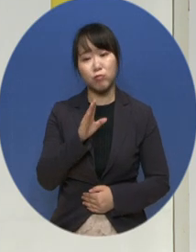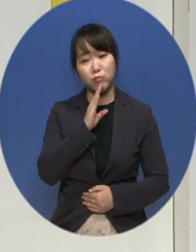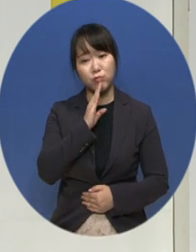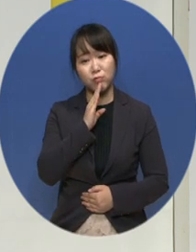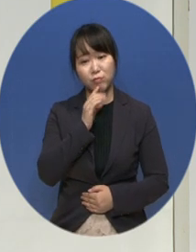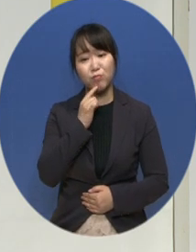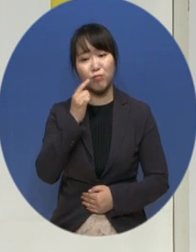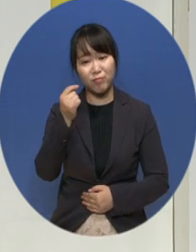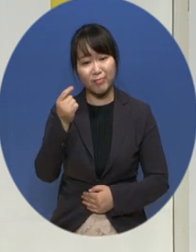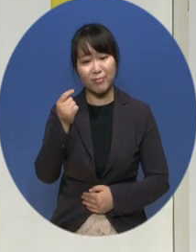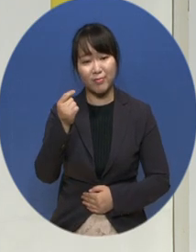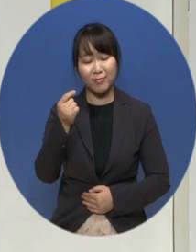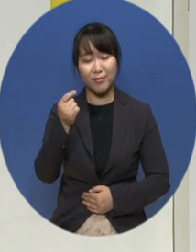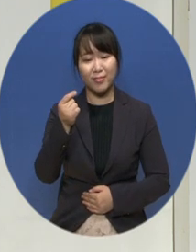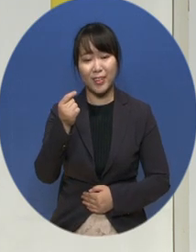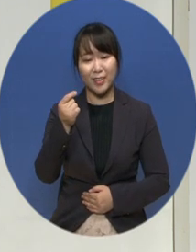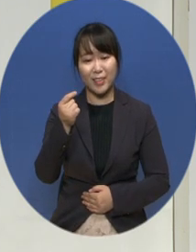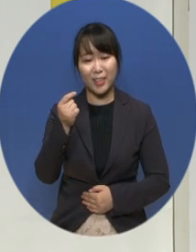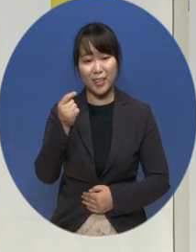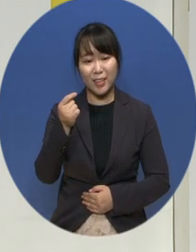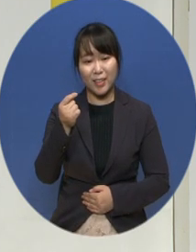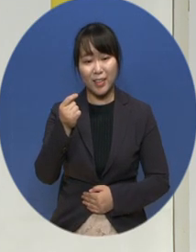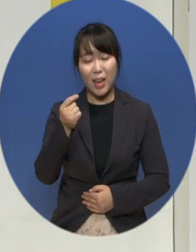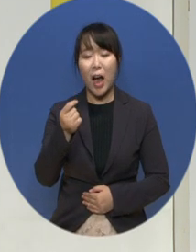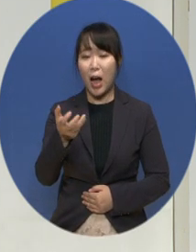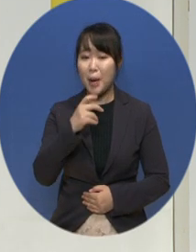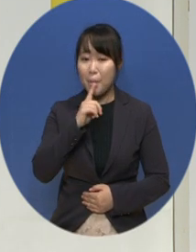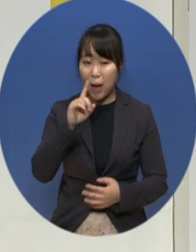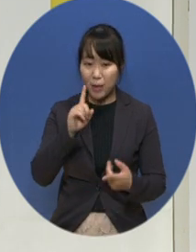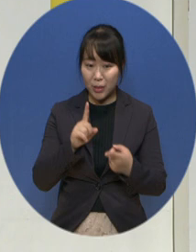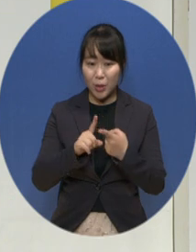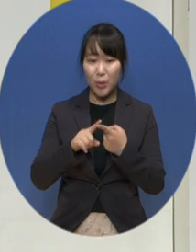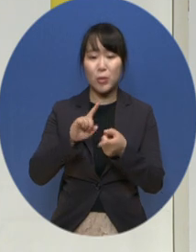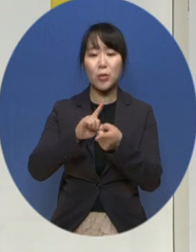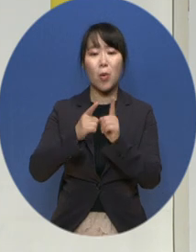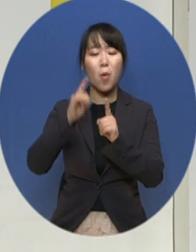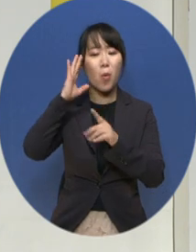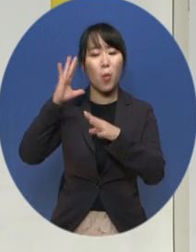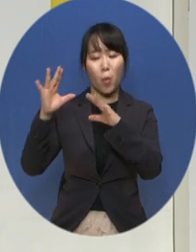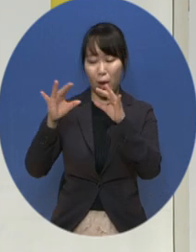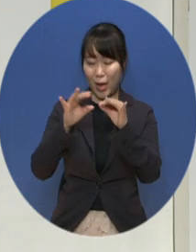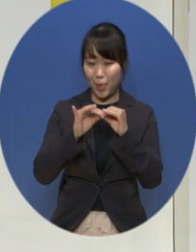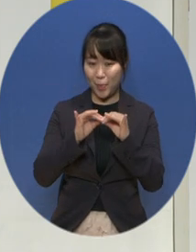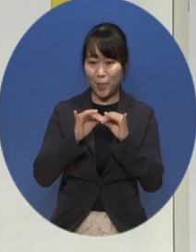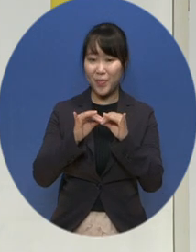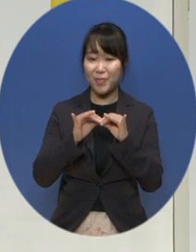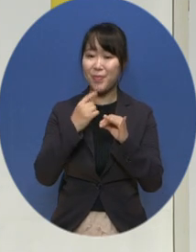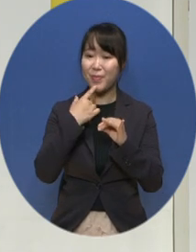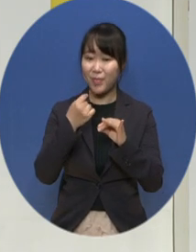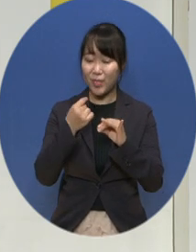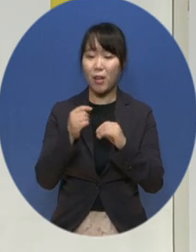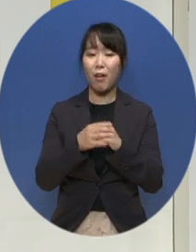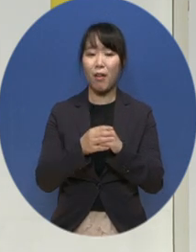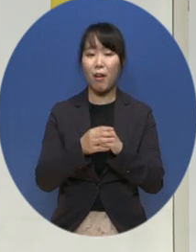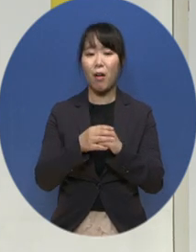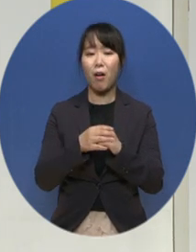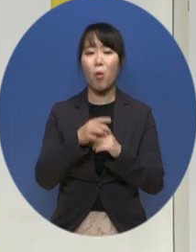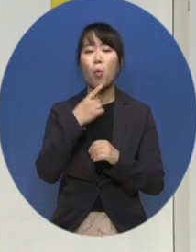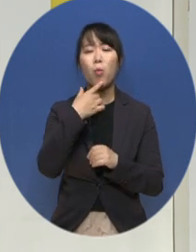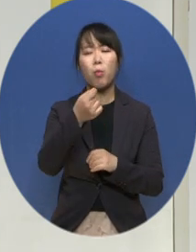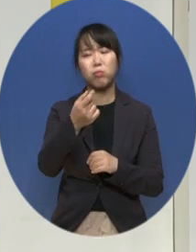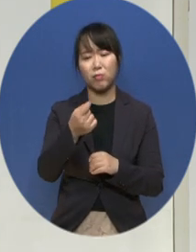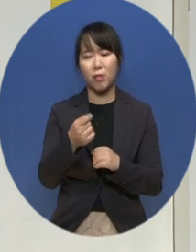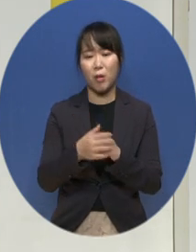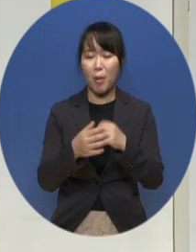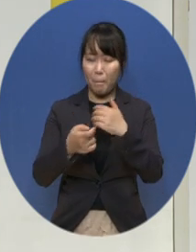진짜 그러네 4 이렇게 으 아까 말씀하신대로 공감한다 그러잖아요 4 4 어 그레이드 인데 마음을